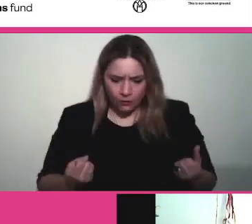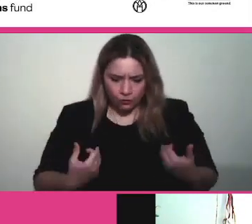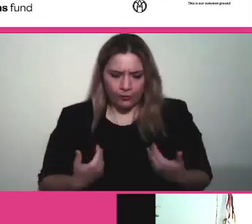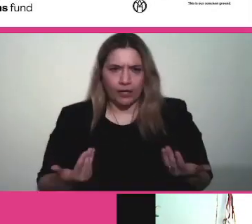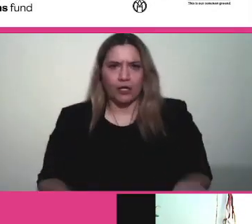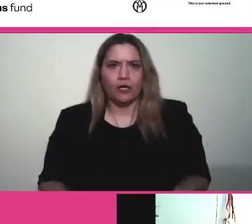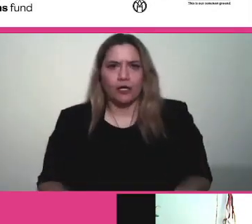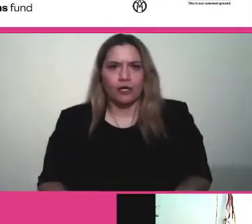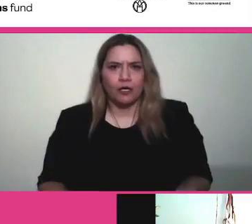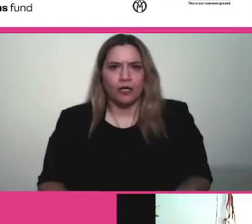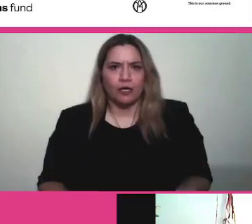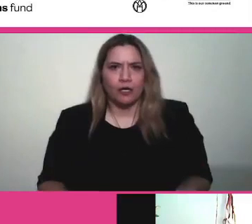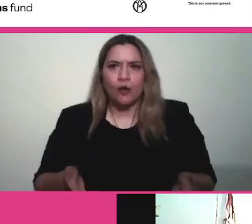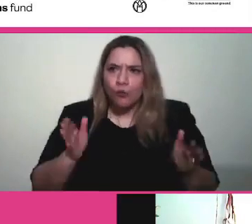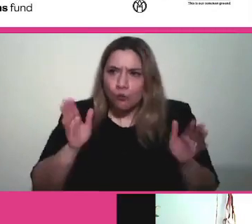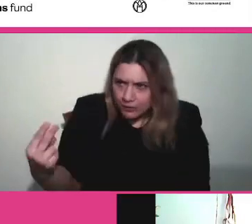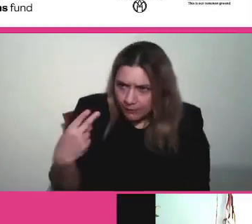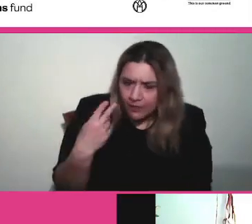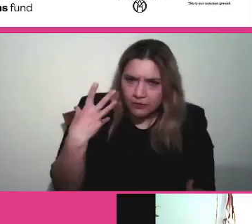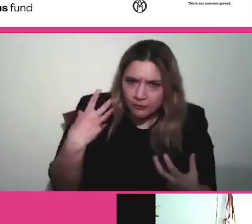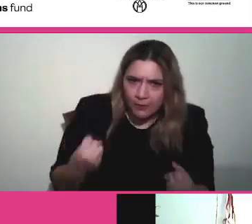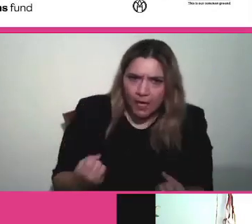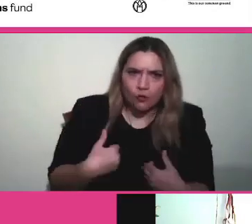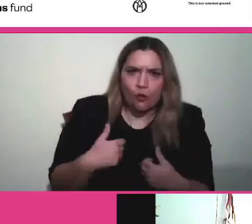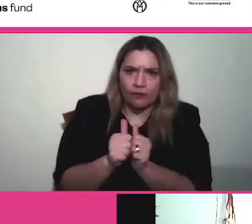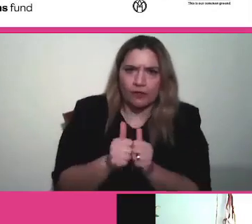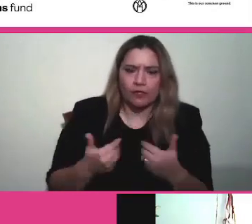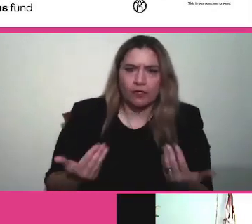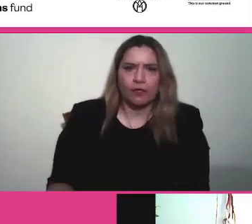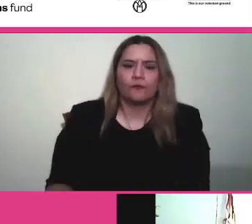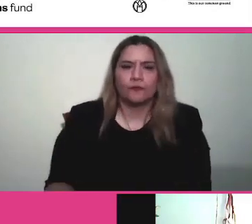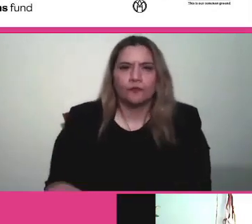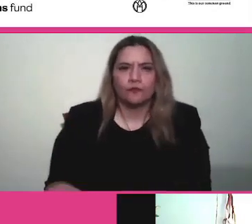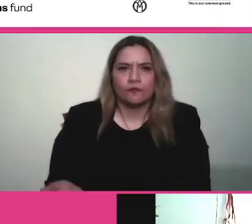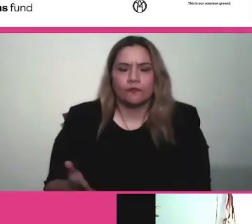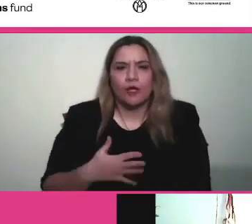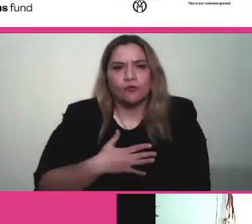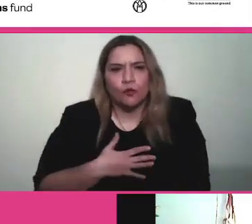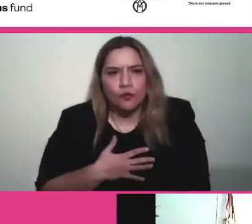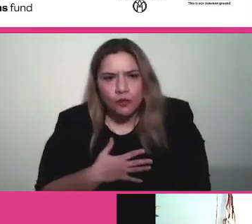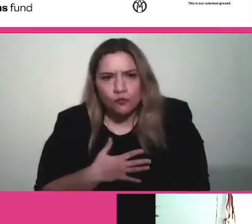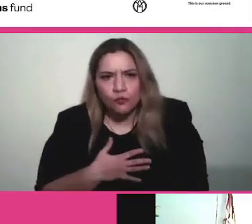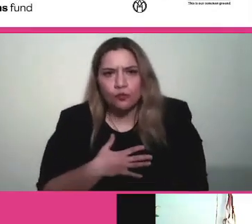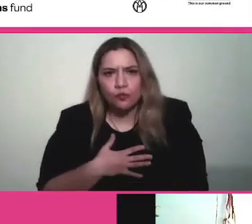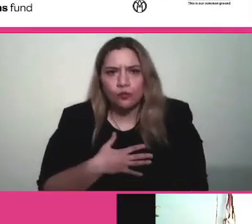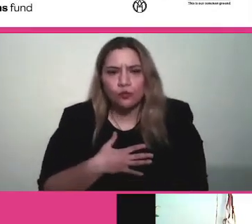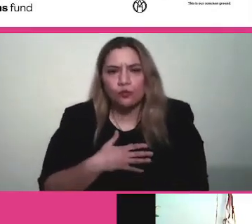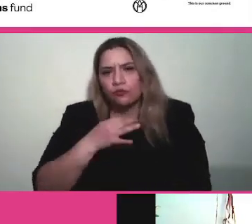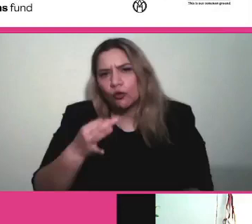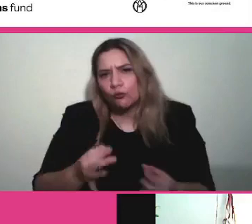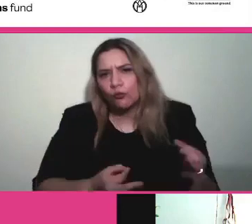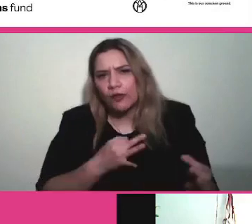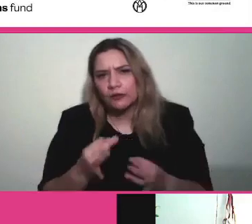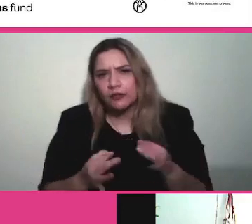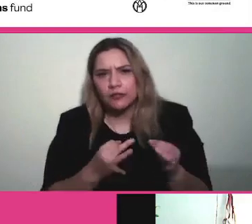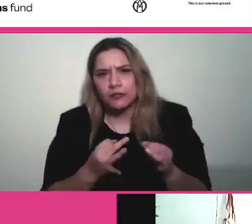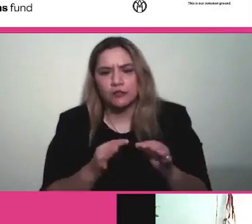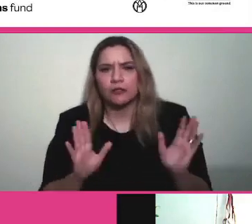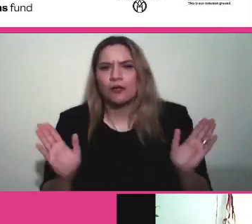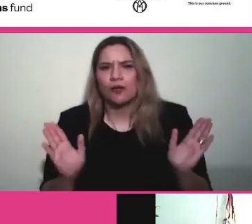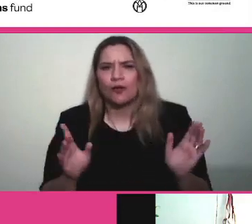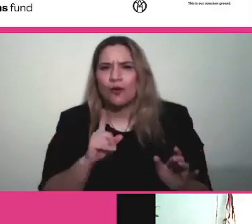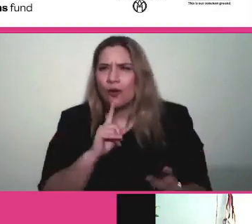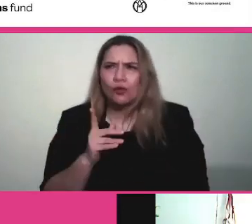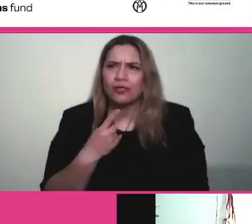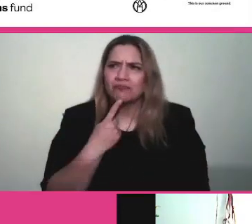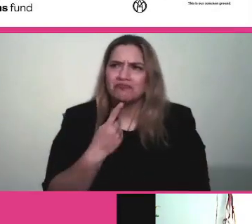Μπορείς κιόλας να με δεις. Αυτή είναι η δική μου τοποθέτηση, όχι απόλυτα να